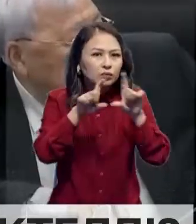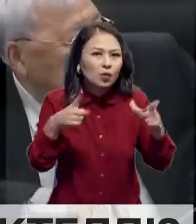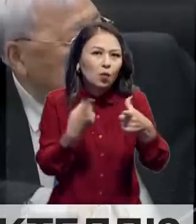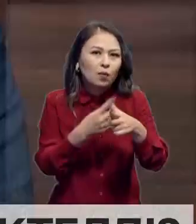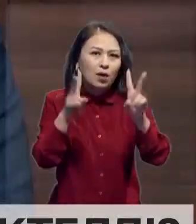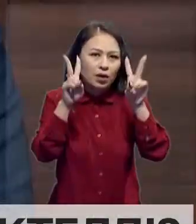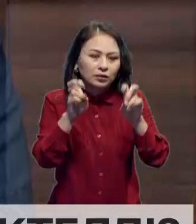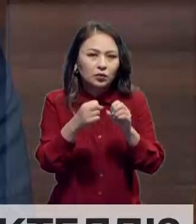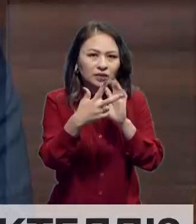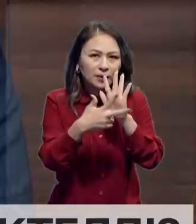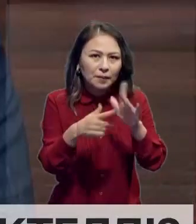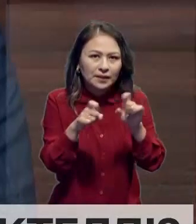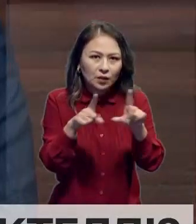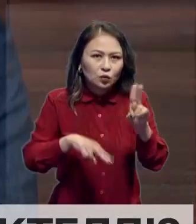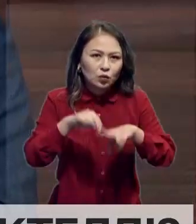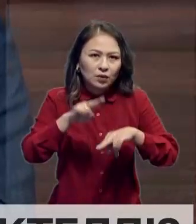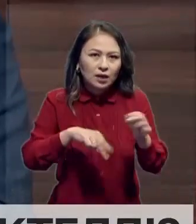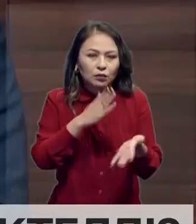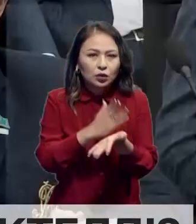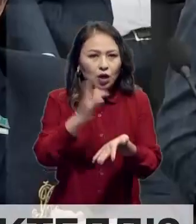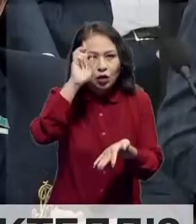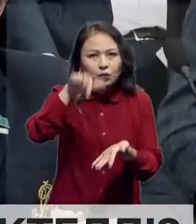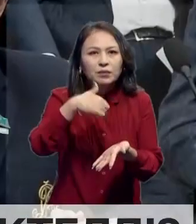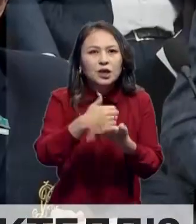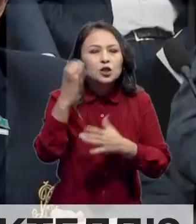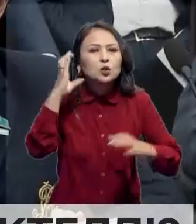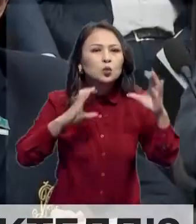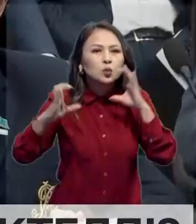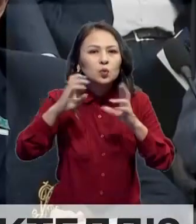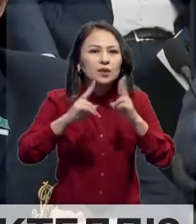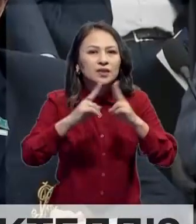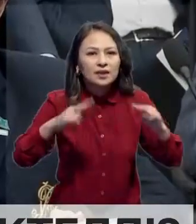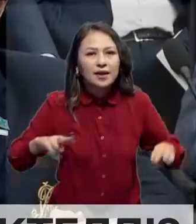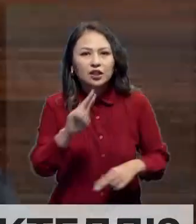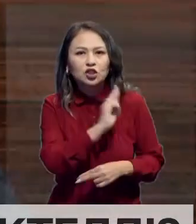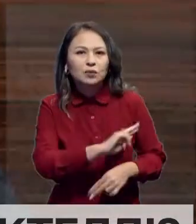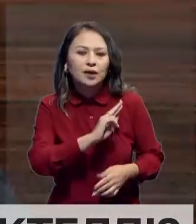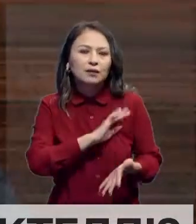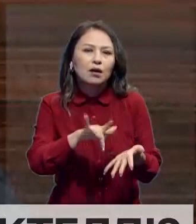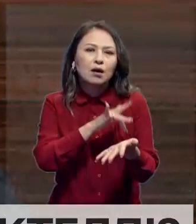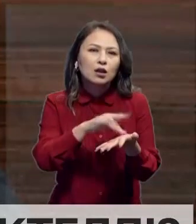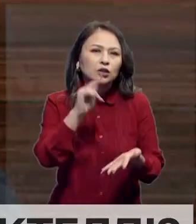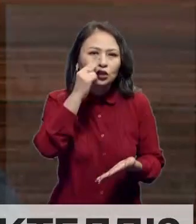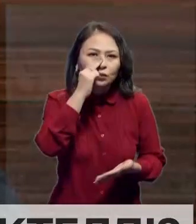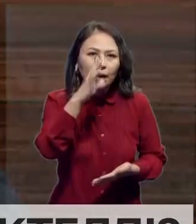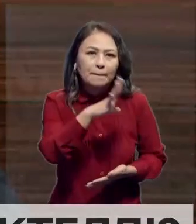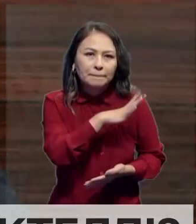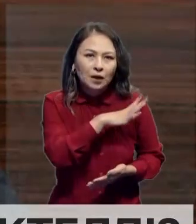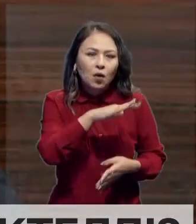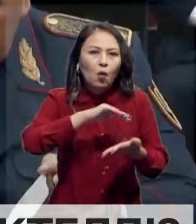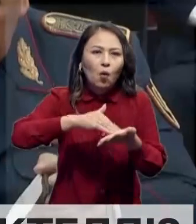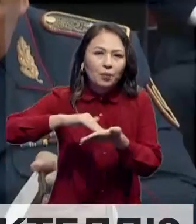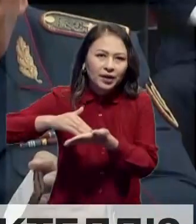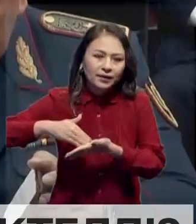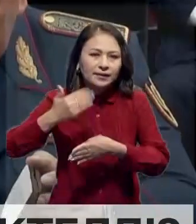ұлттық жобасы аясында 18 мектеп салу жоспарланып отыр. Үкімет басшысы студенттер сарайы мен Шымкент қалалық опера және балет